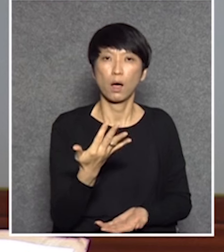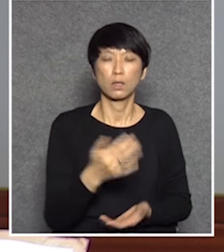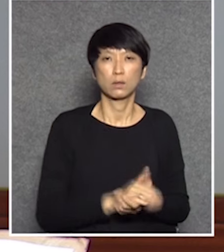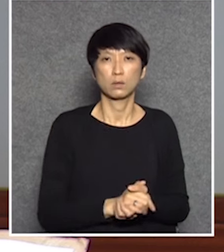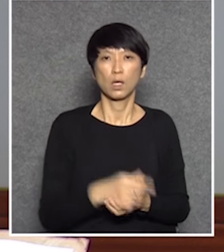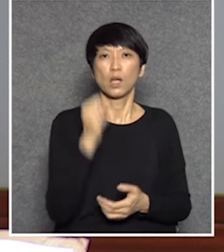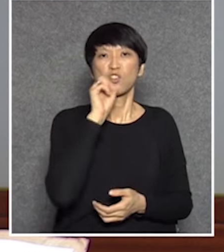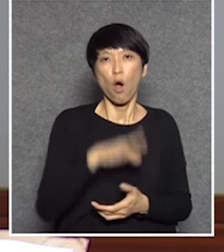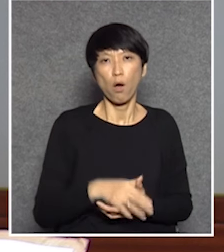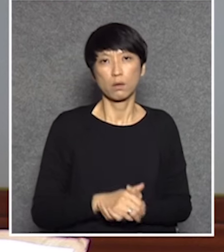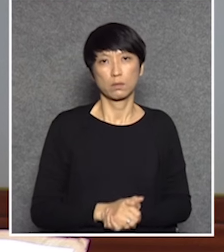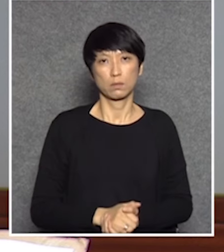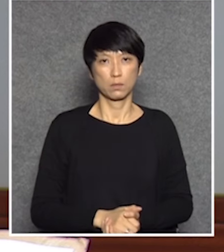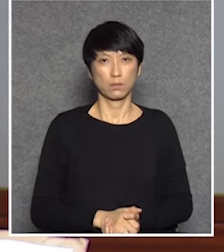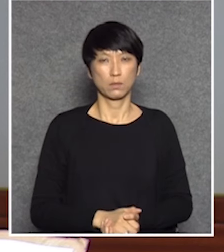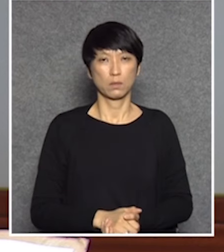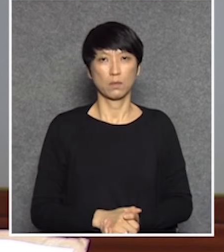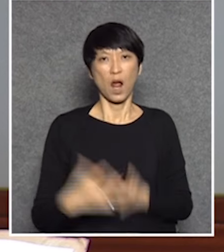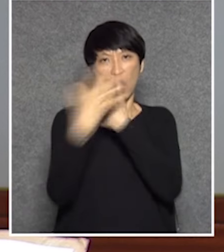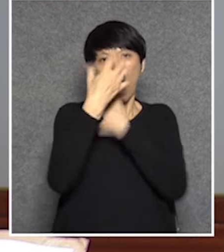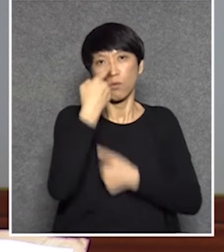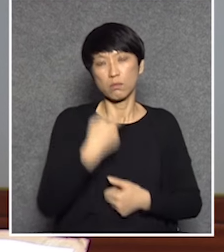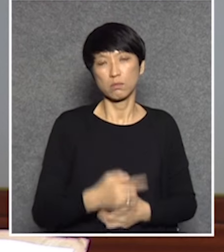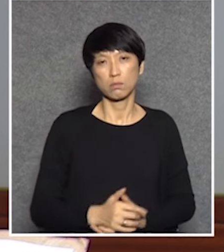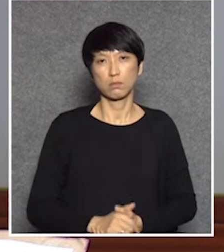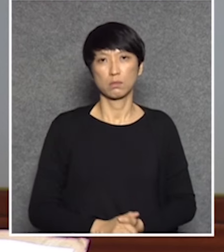讲嘢闹我